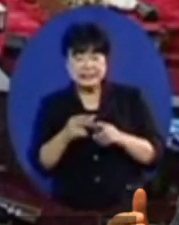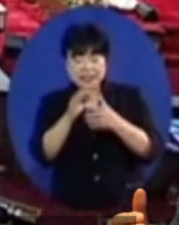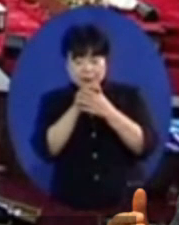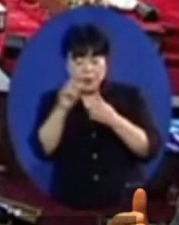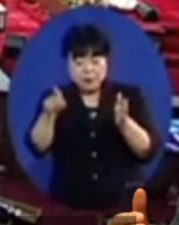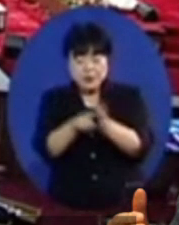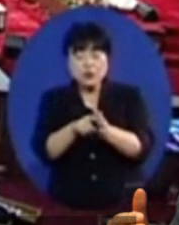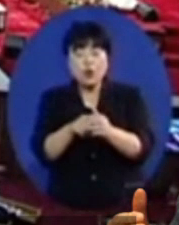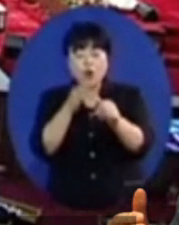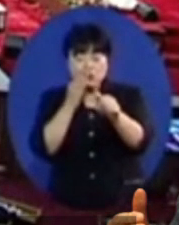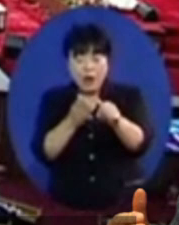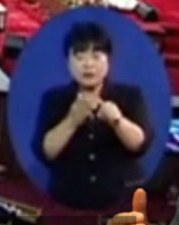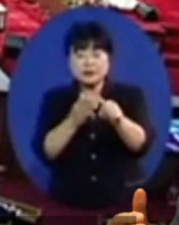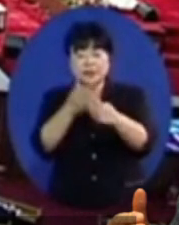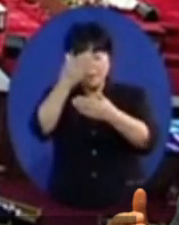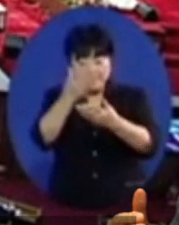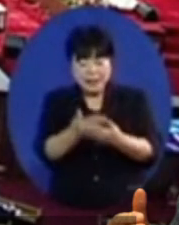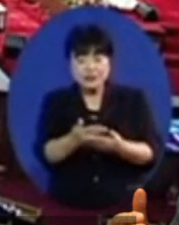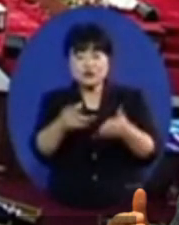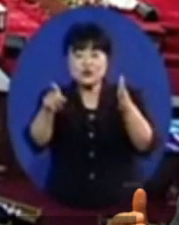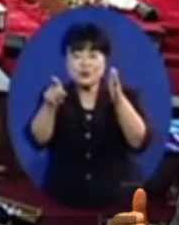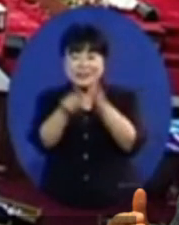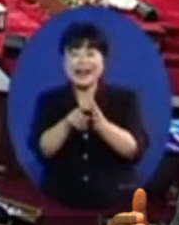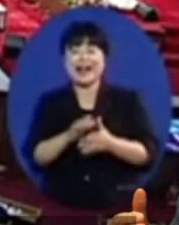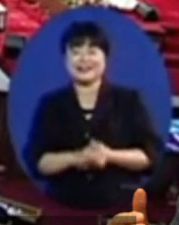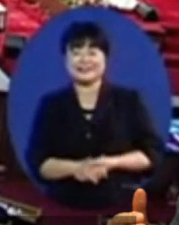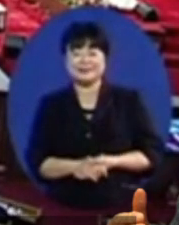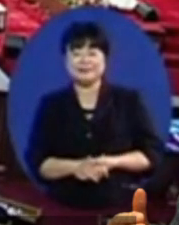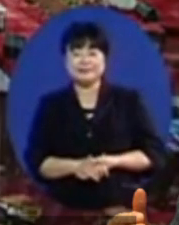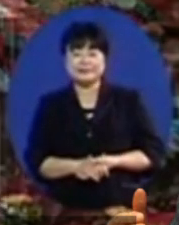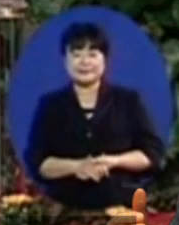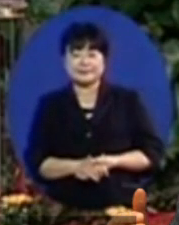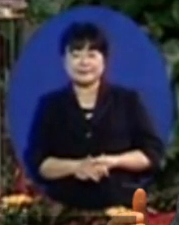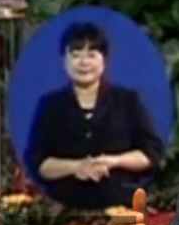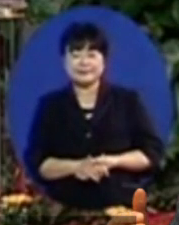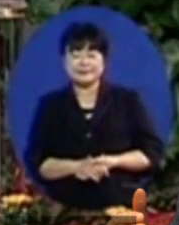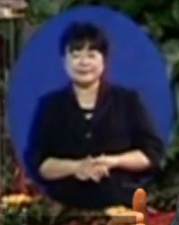믿고 구한 것은 받으리라고 말씀했기 때문인 것입니다.